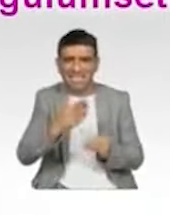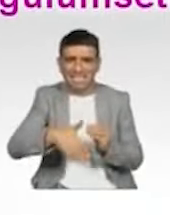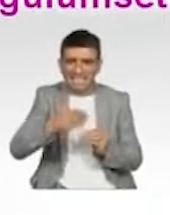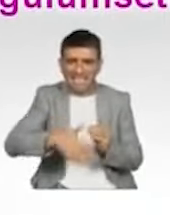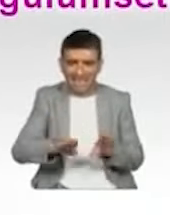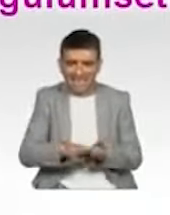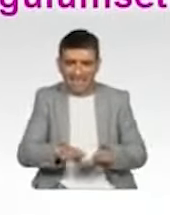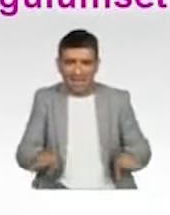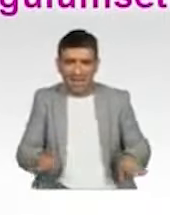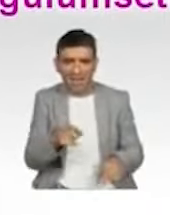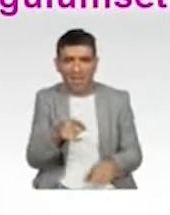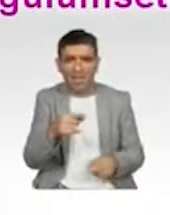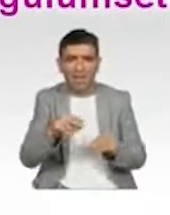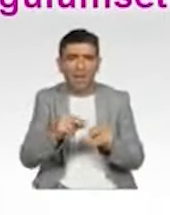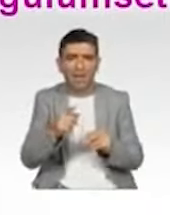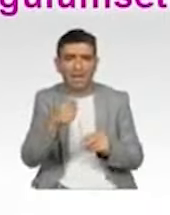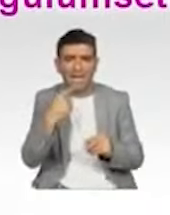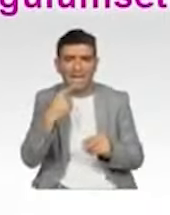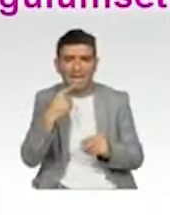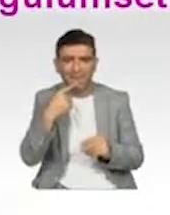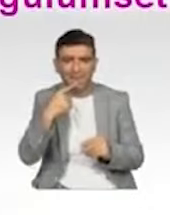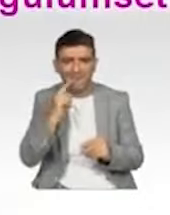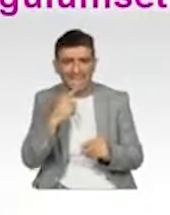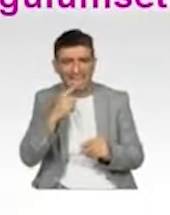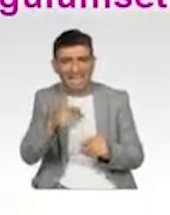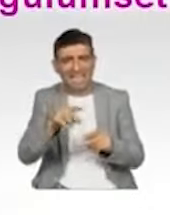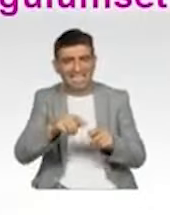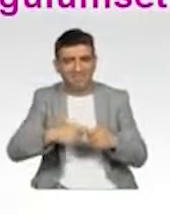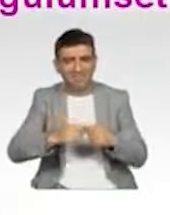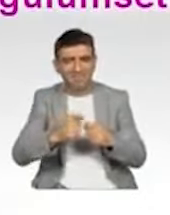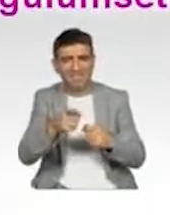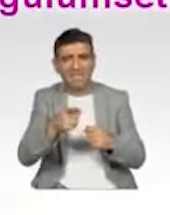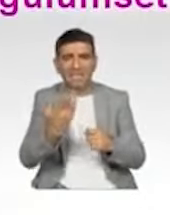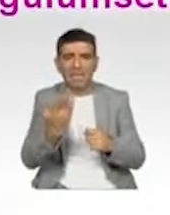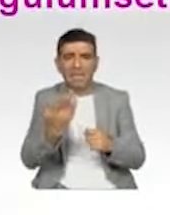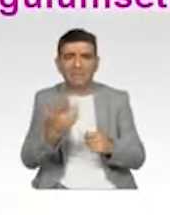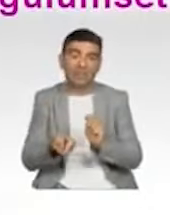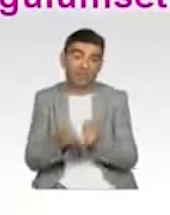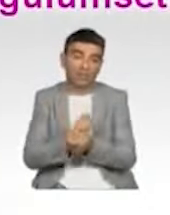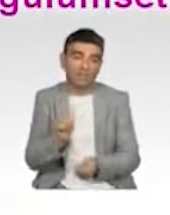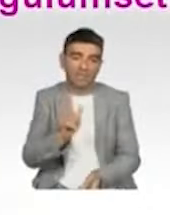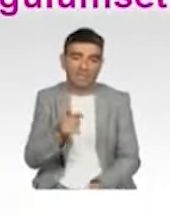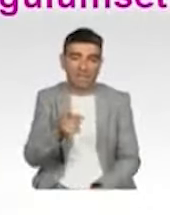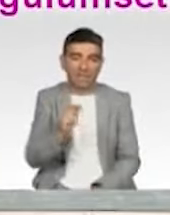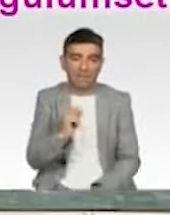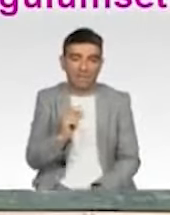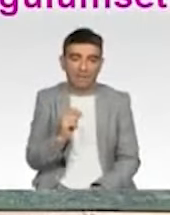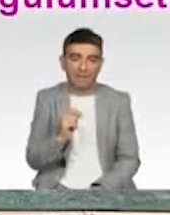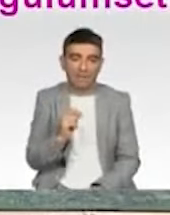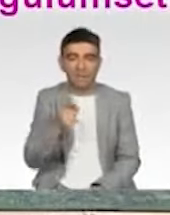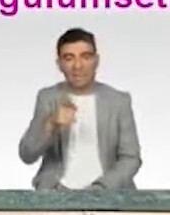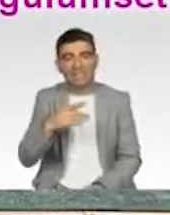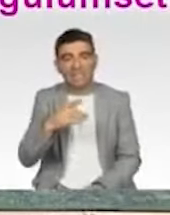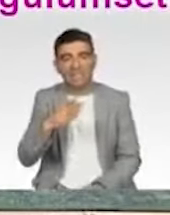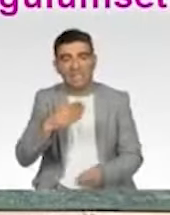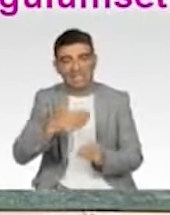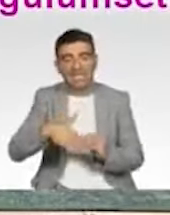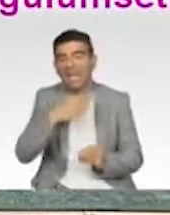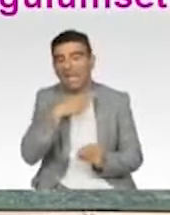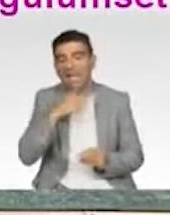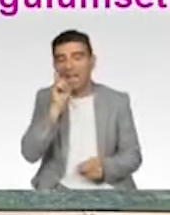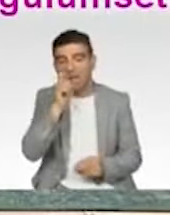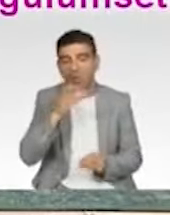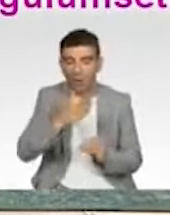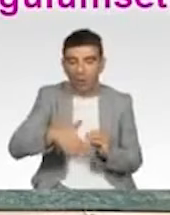tahtaları eğer plastikse hemen değiştirmeli. Hani tahta olanlar kısmen tercih edilebilir ama tahta olanlar da hani et, tavuk